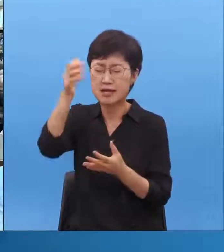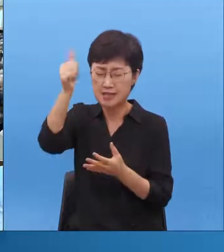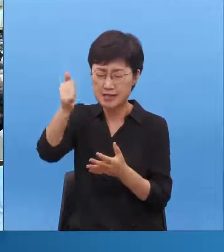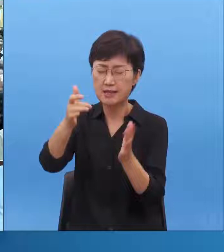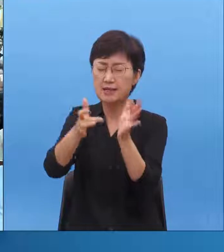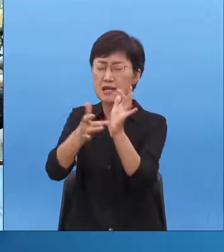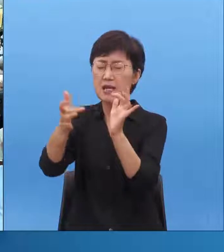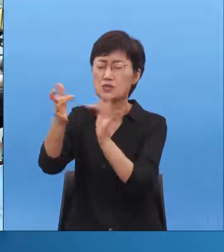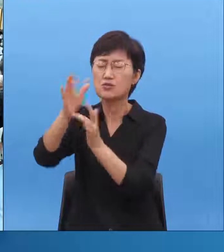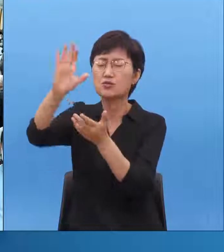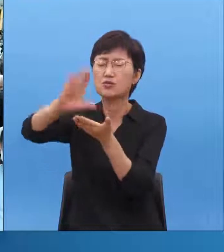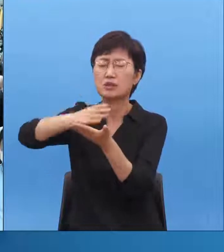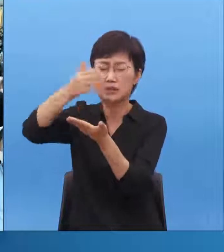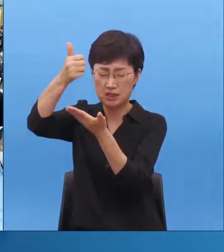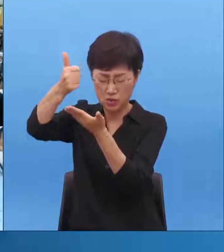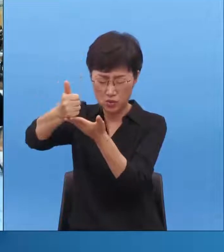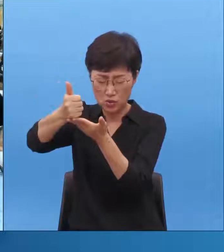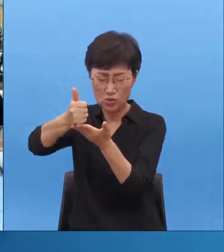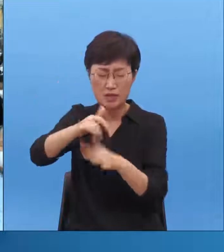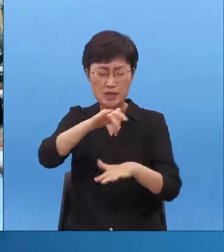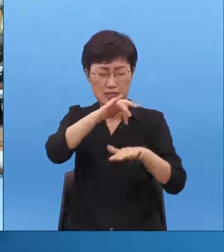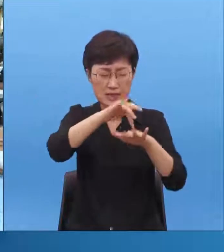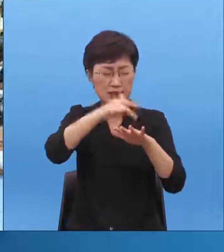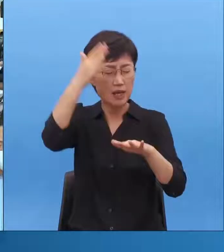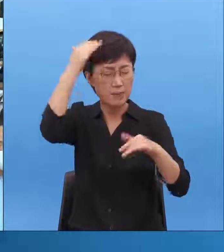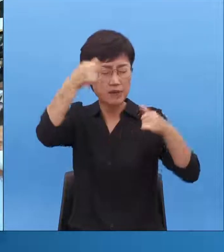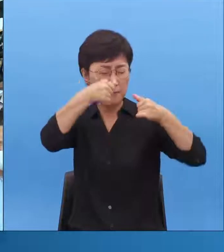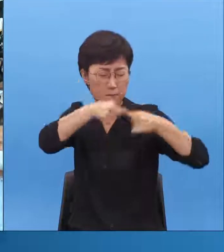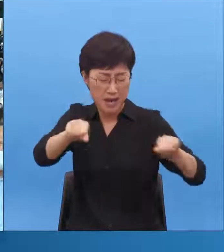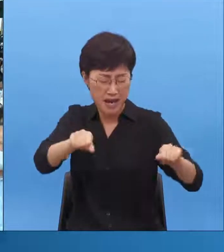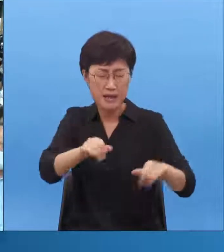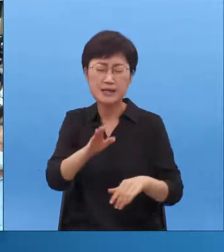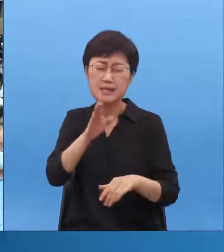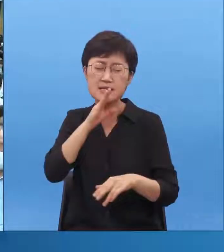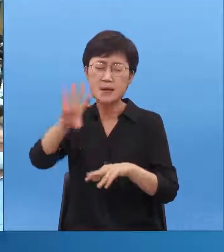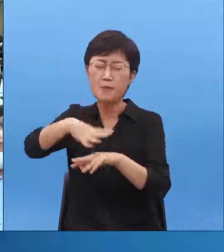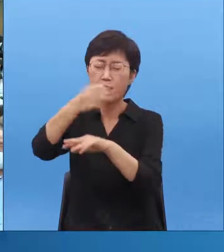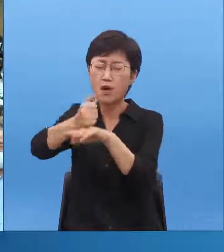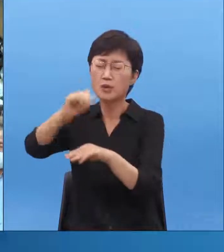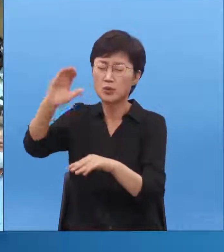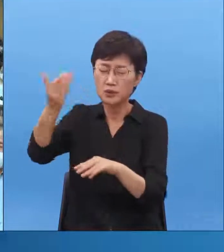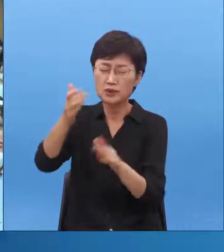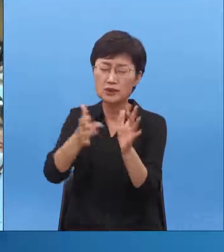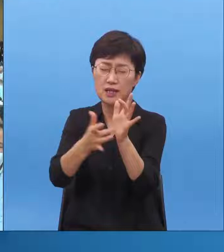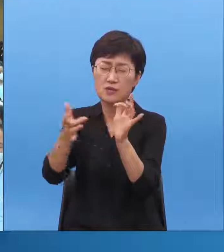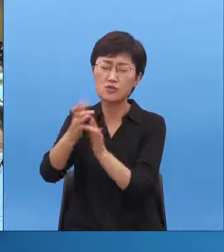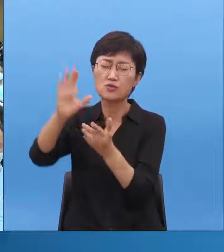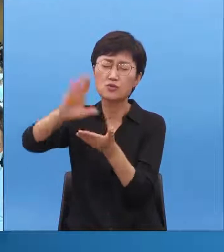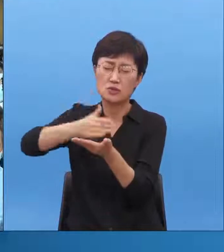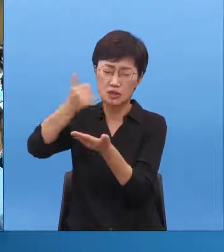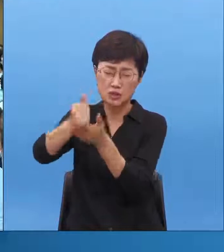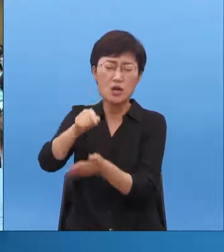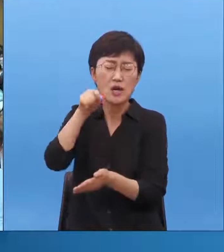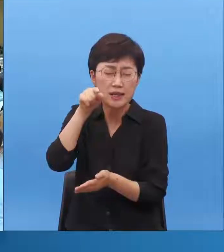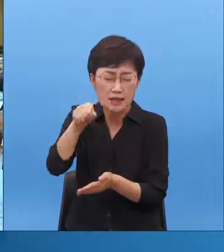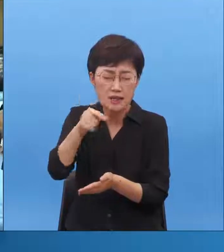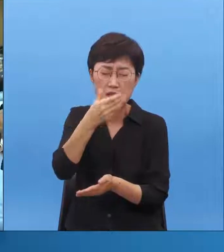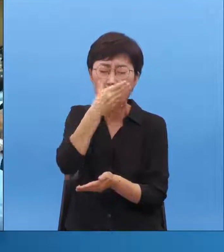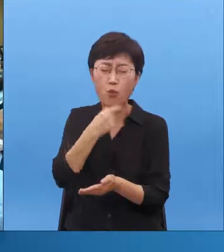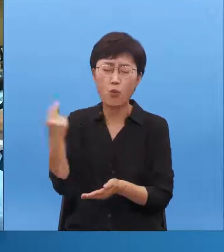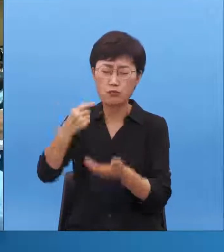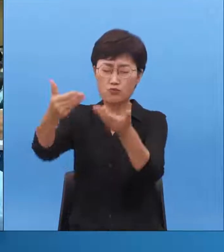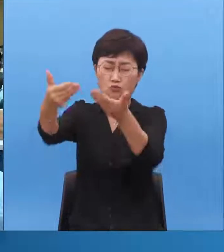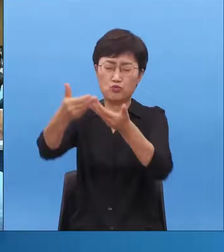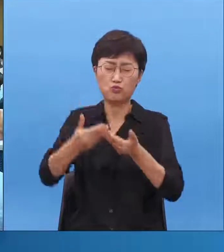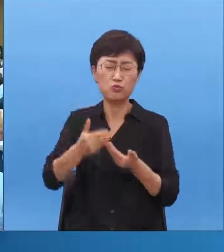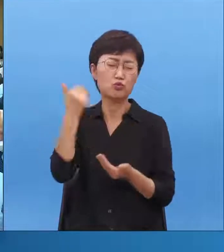예수 그리스도, 이 복음을 주신 성삼위 하나님께 감사를 드립니다. Jesus is the Christ, the true prophet who made the way to meet God. Jesus